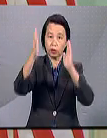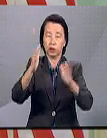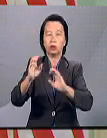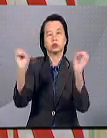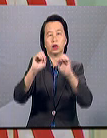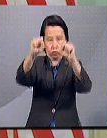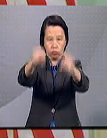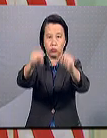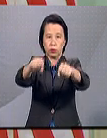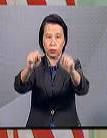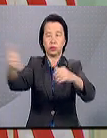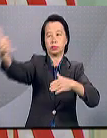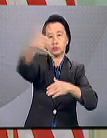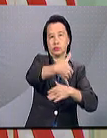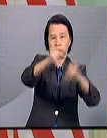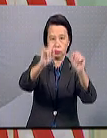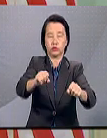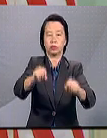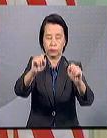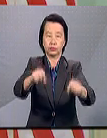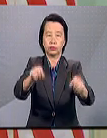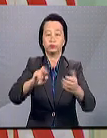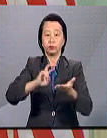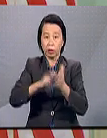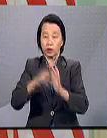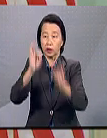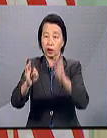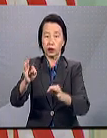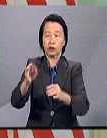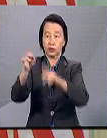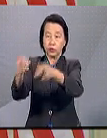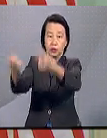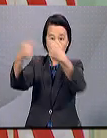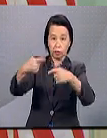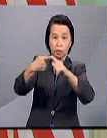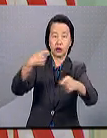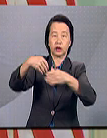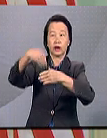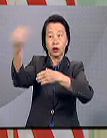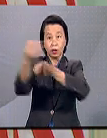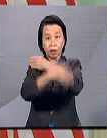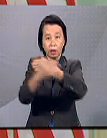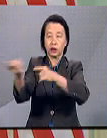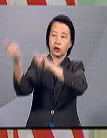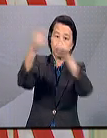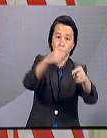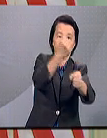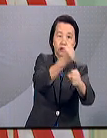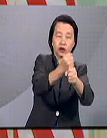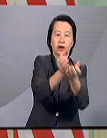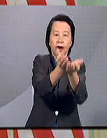tiada halangan. Ya, maknanya kalau mereka datang daripada negara lain untuk bekerja kapalnya